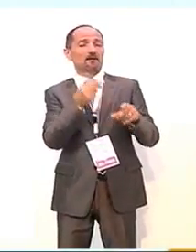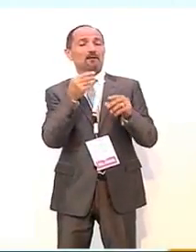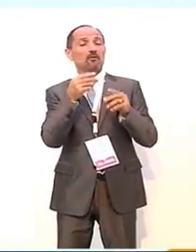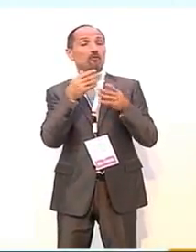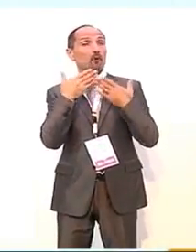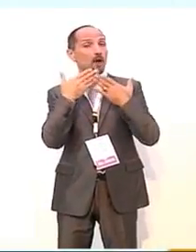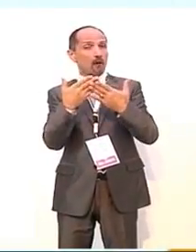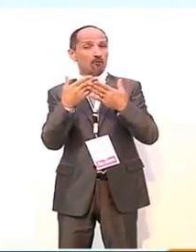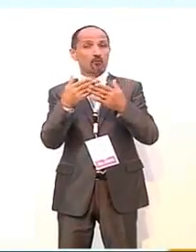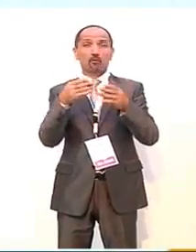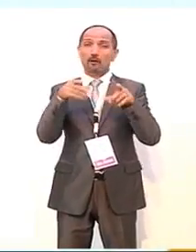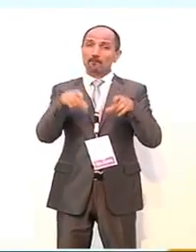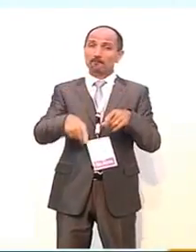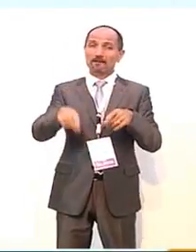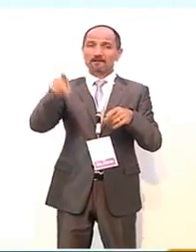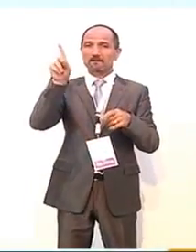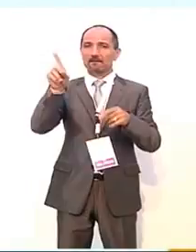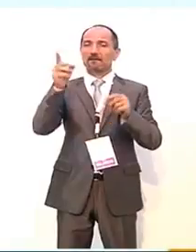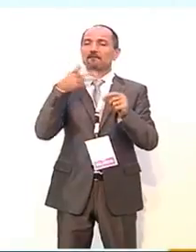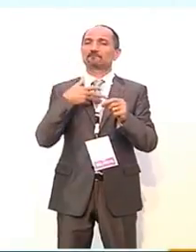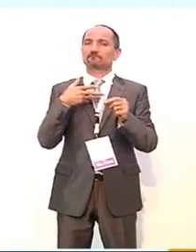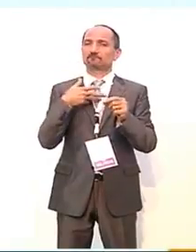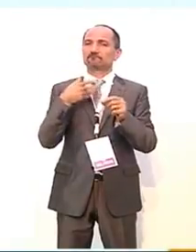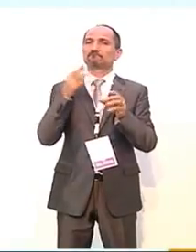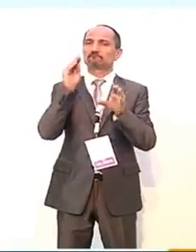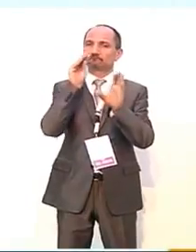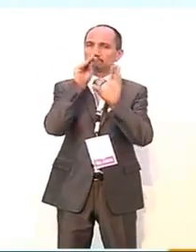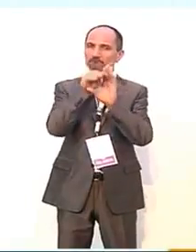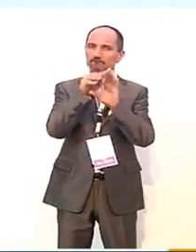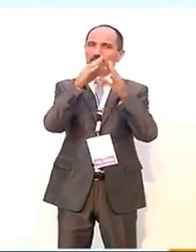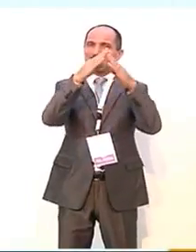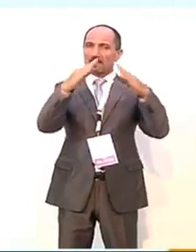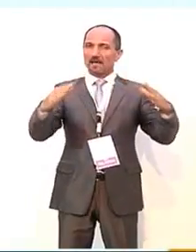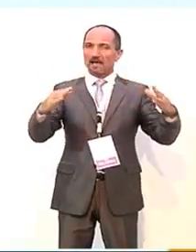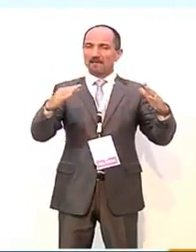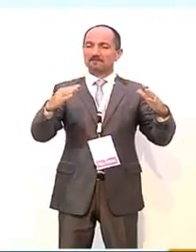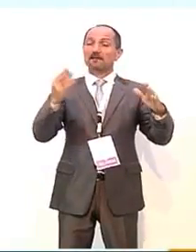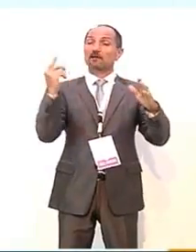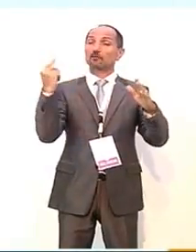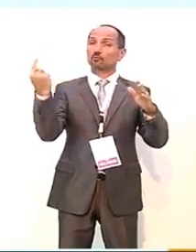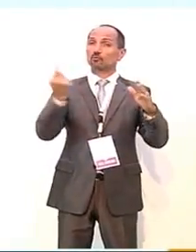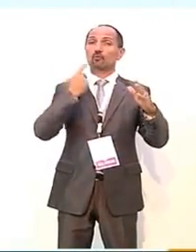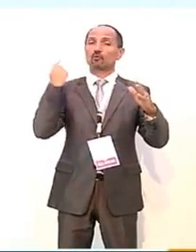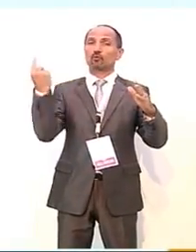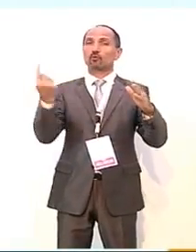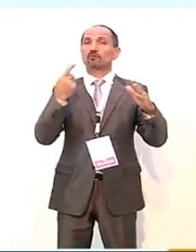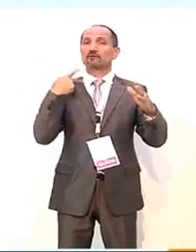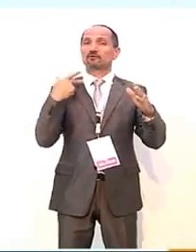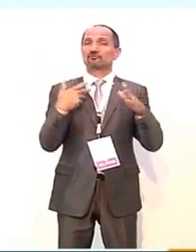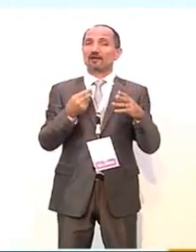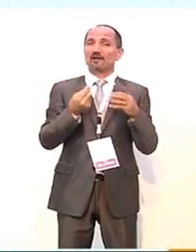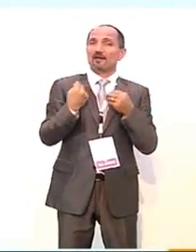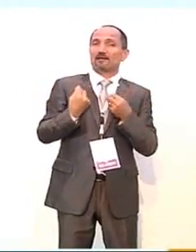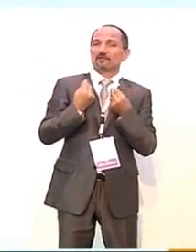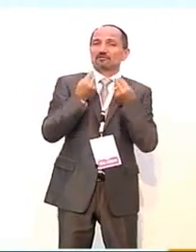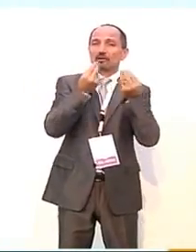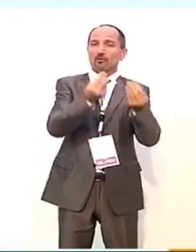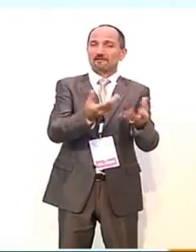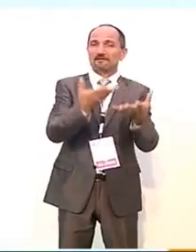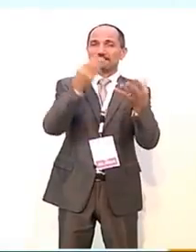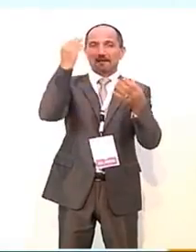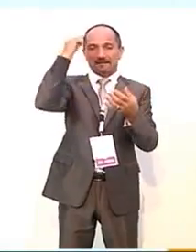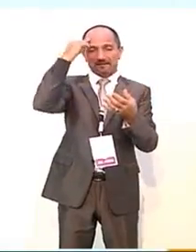Partito Democratico di essere una casa dove tutti quelli che hanno generosità e